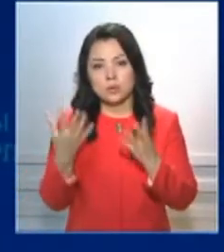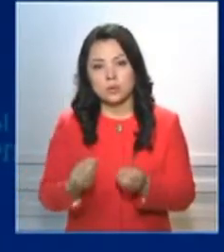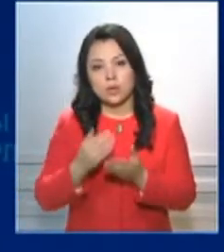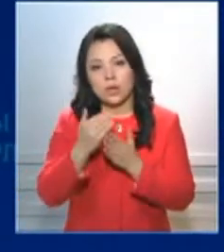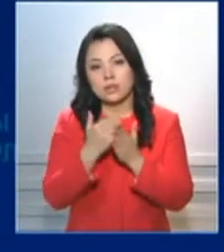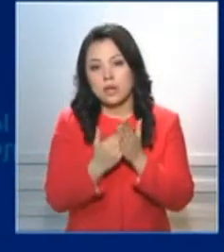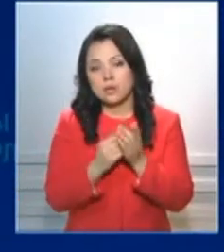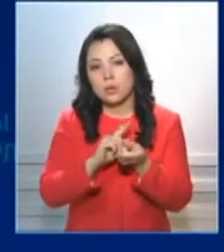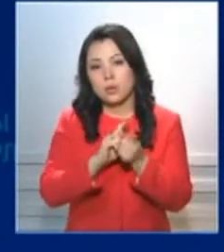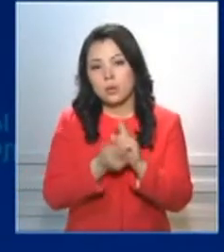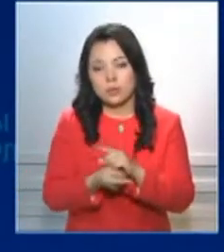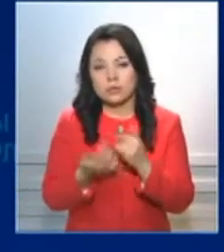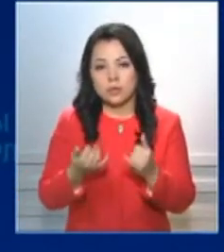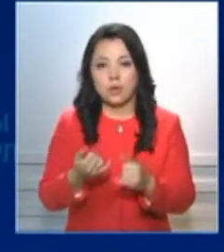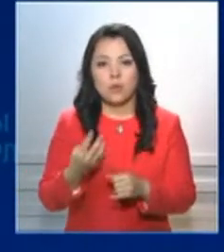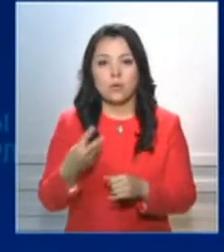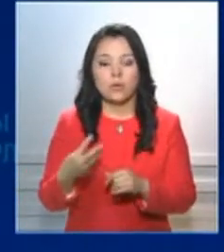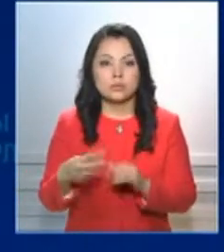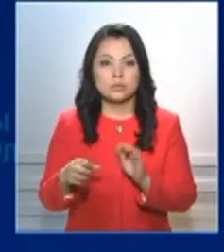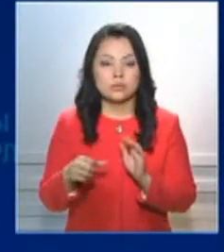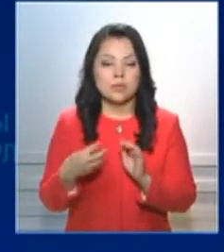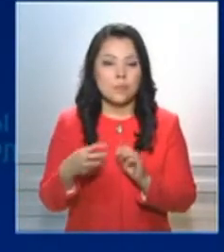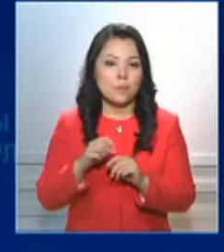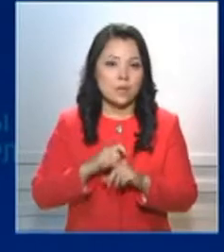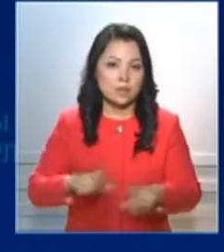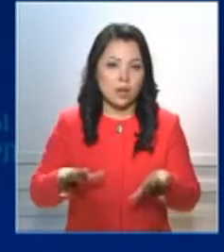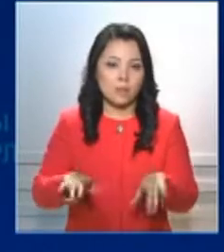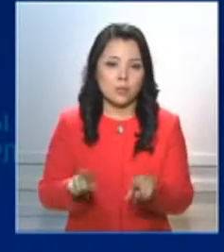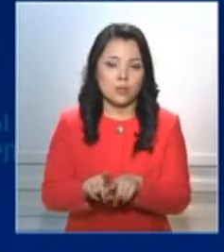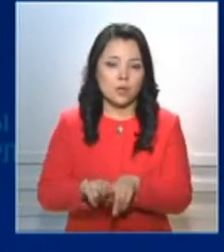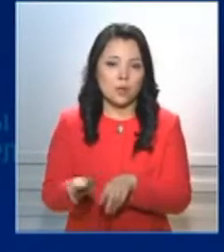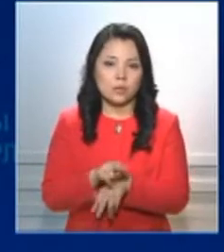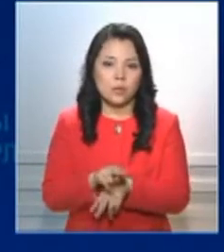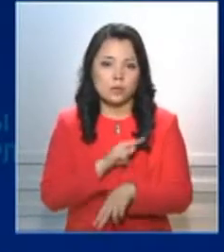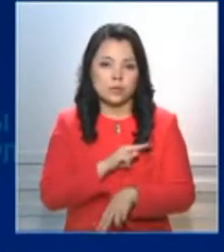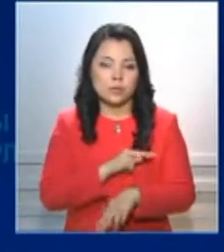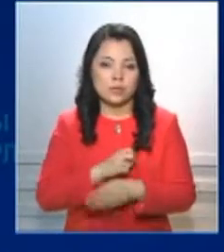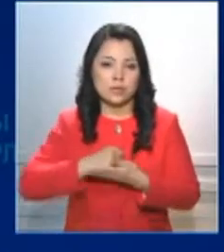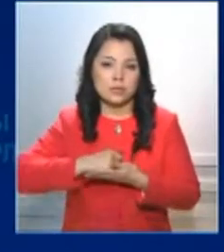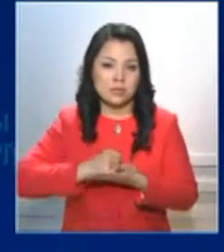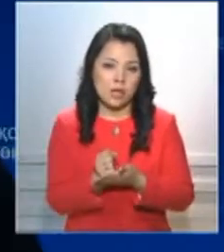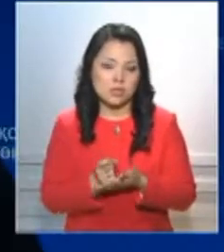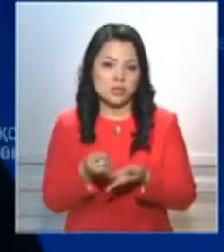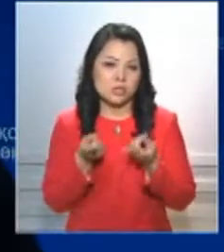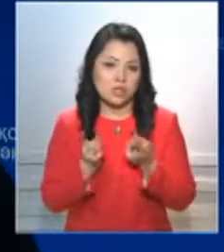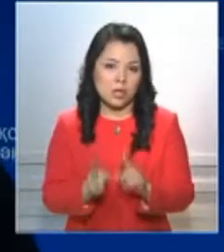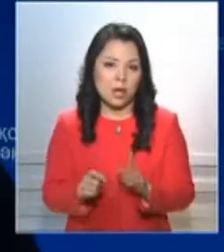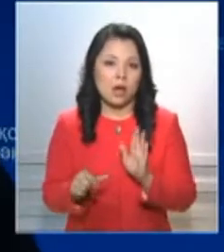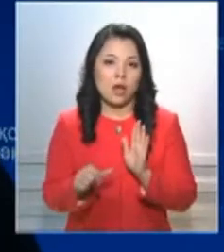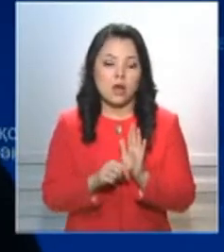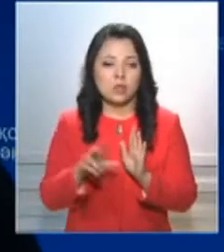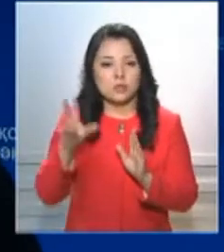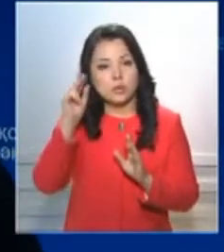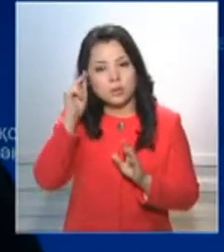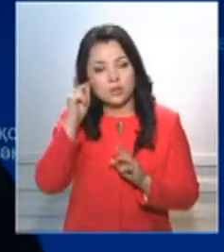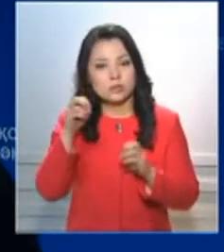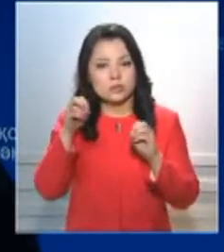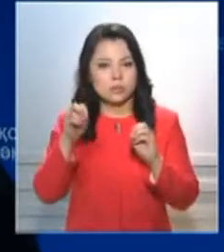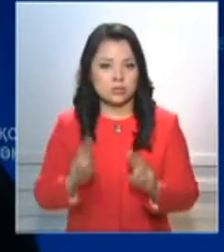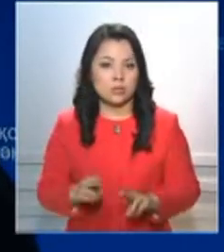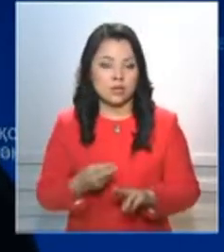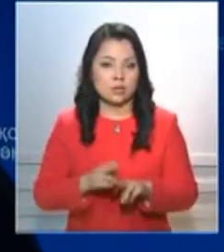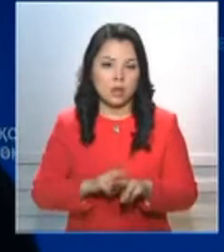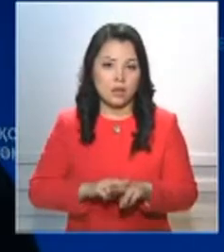16 облыстың 30 мектебінде бұның барлығы өзі апробациядан өткізілді, дәлелденді. 6-шы күні